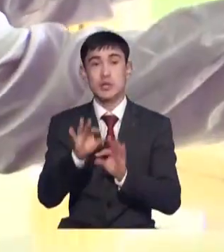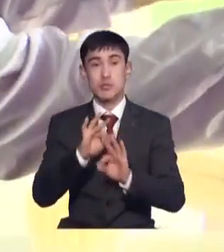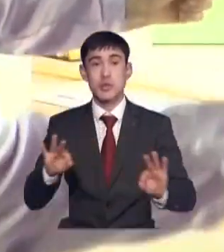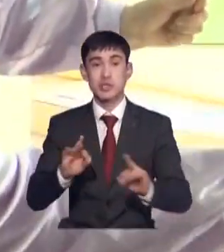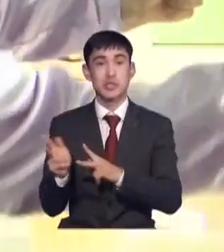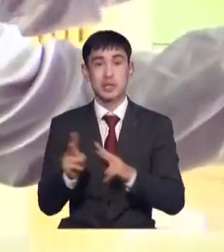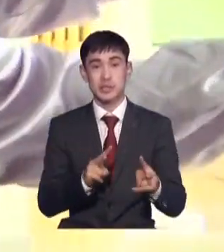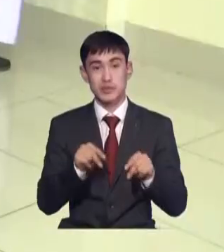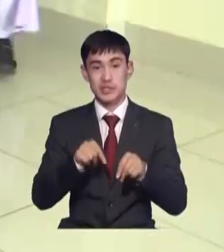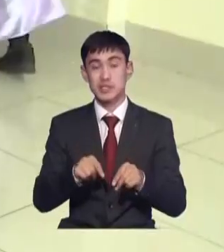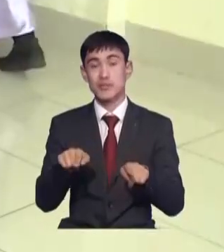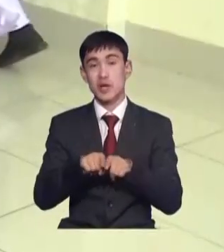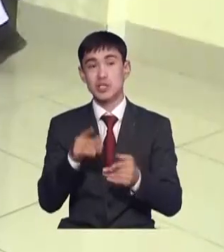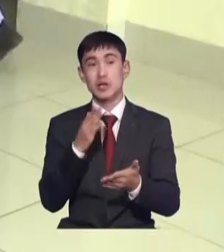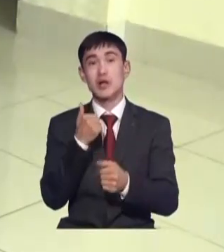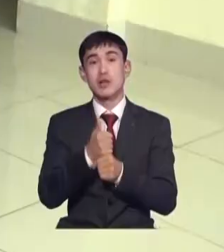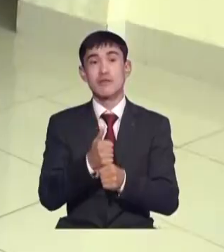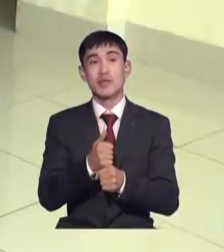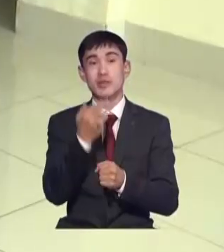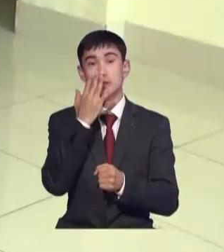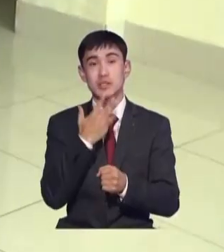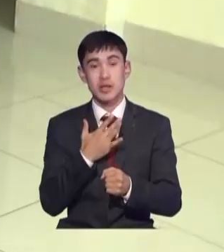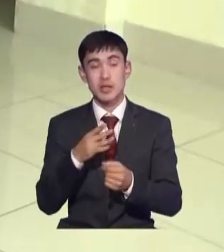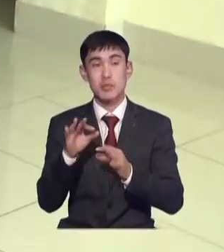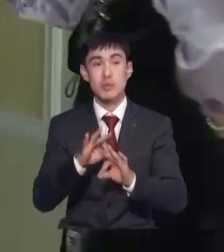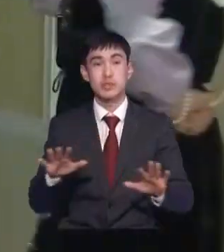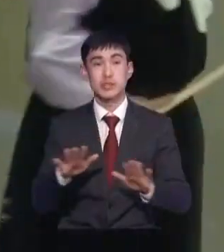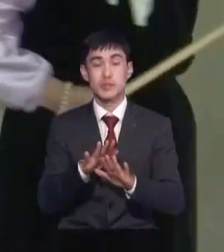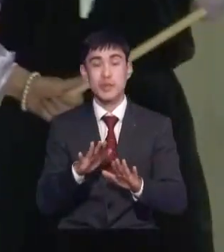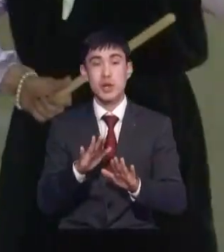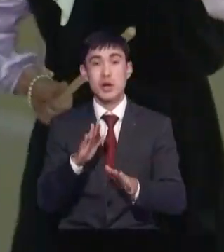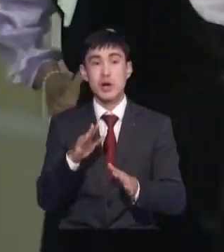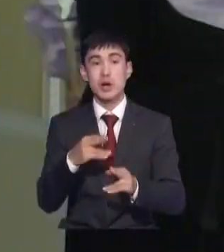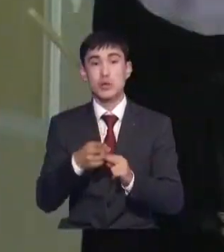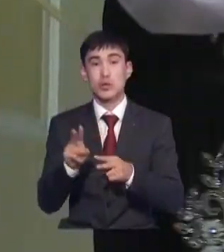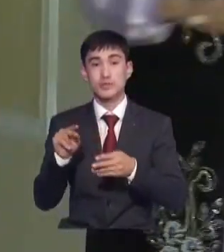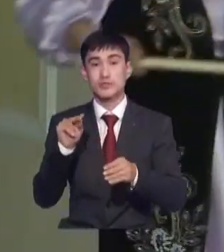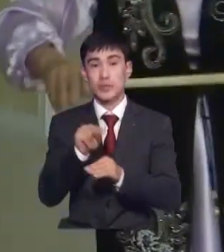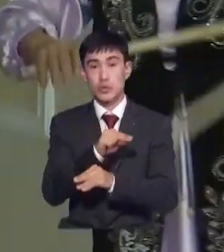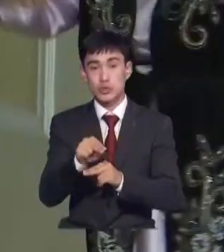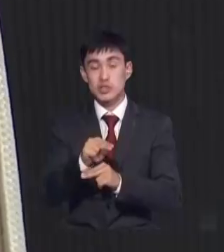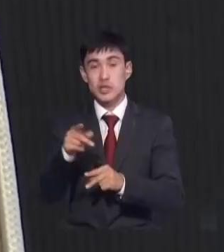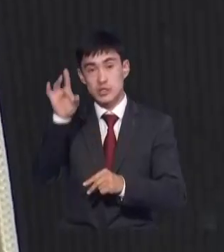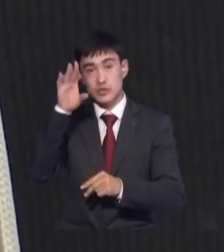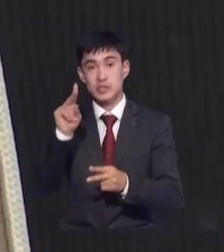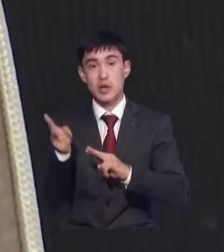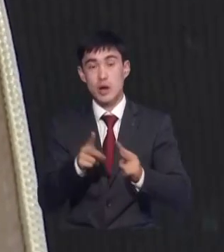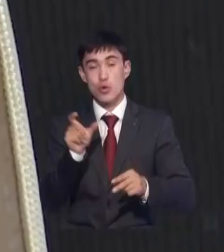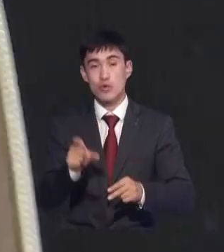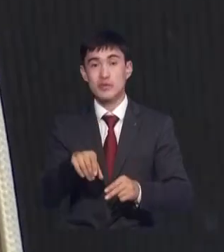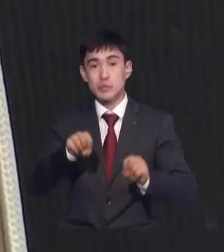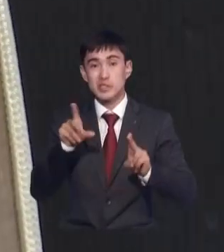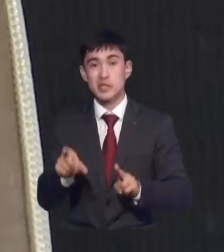и танцев. И здесь также приоритет отдается национальным композициям, ставит которые известный в регионе хореограф, эксперт по